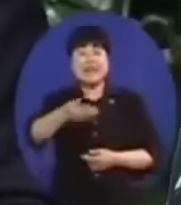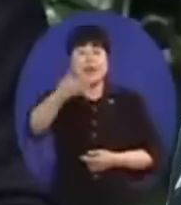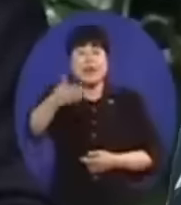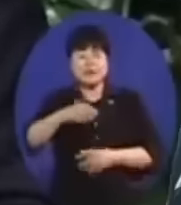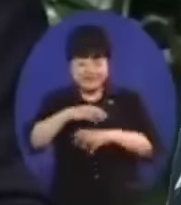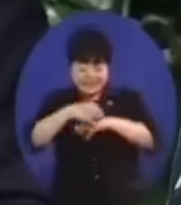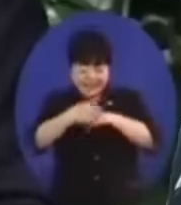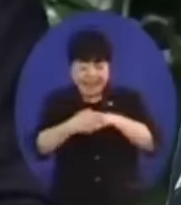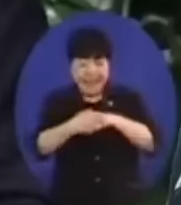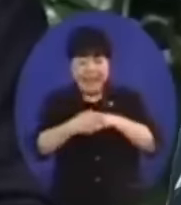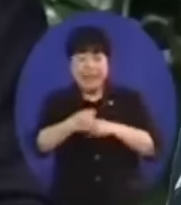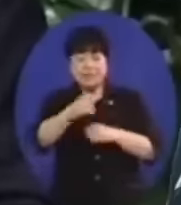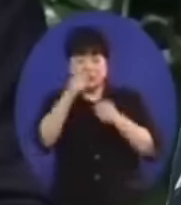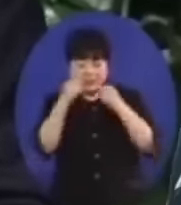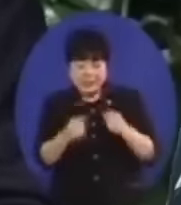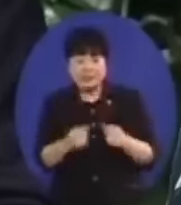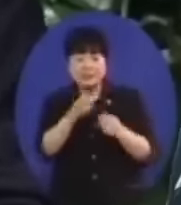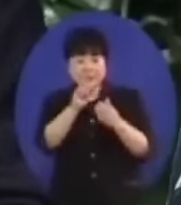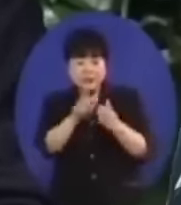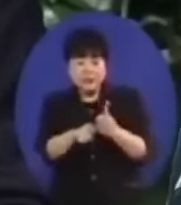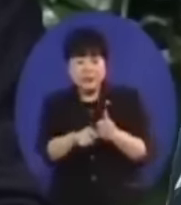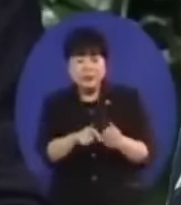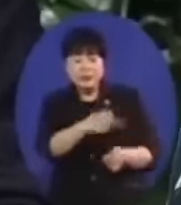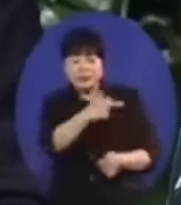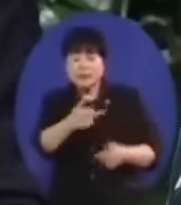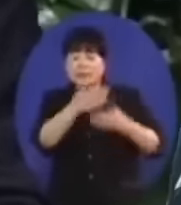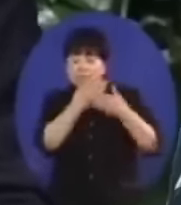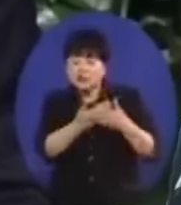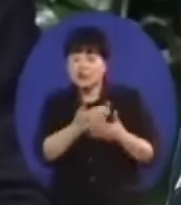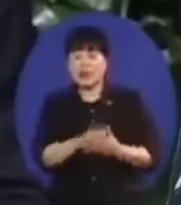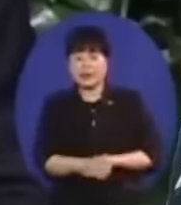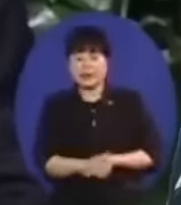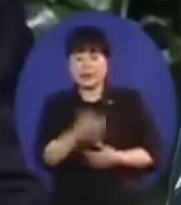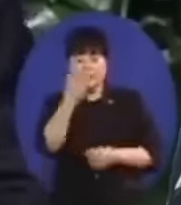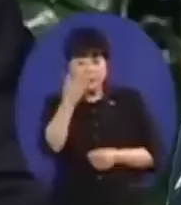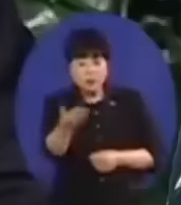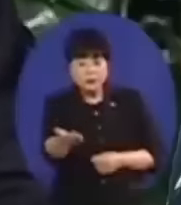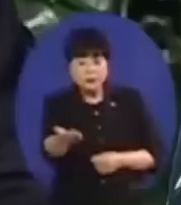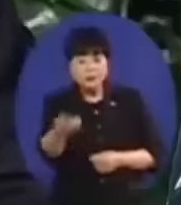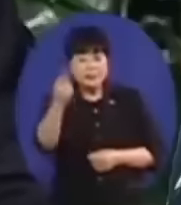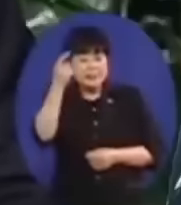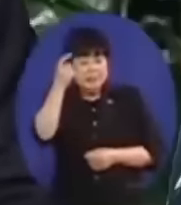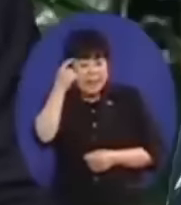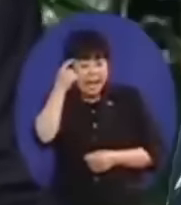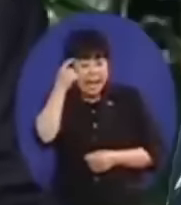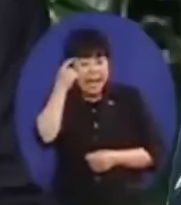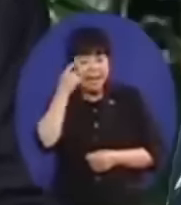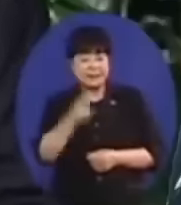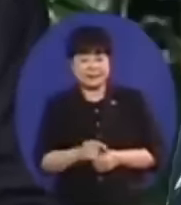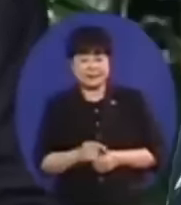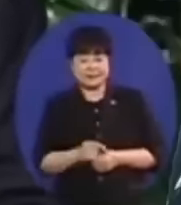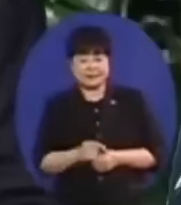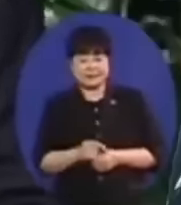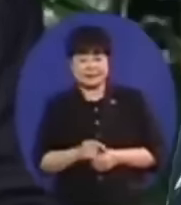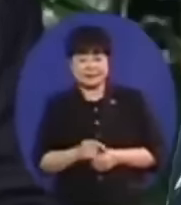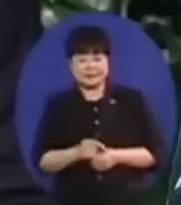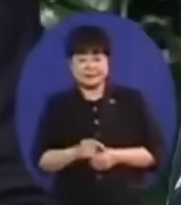세계를 가지고 우리가 산다는 것은 굉장히 중요한 것입니다. 여러분의 생각과 여러분의